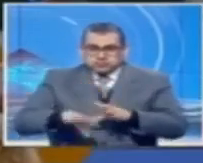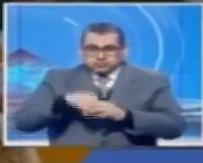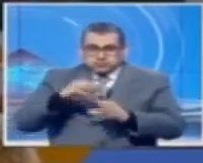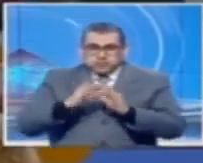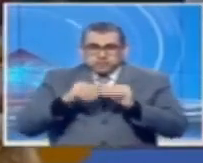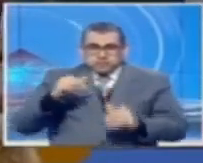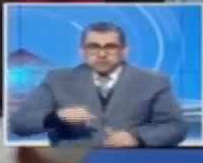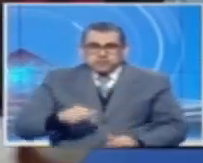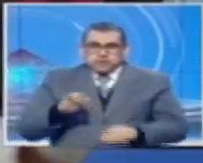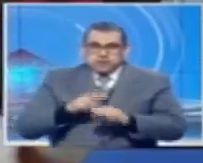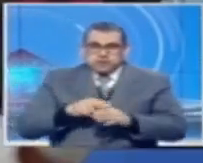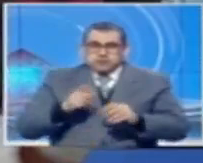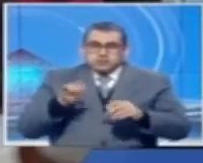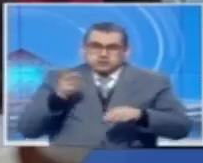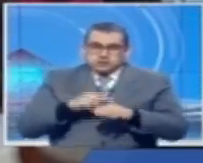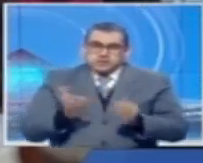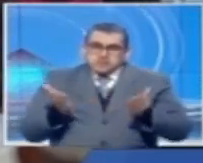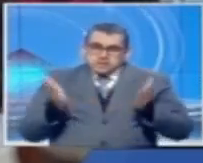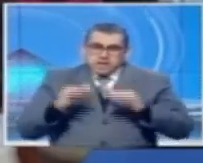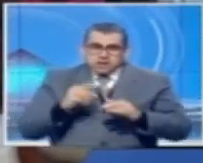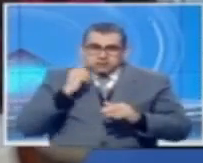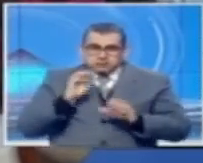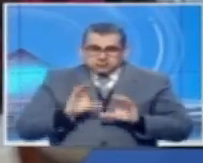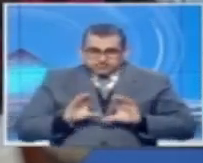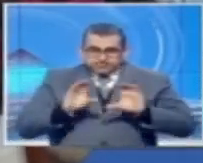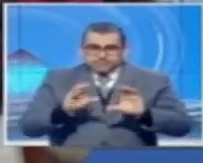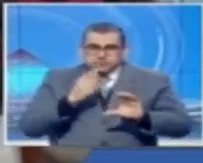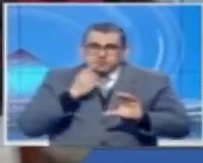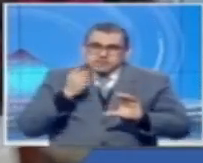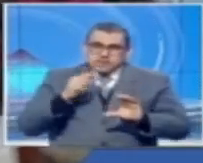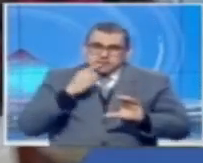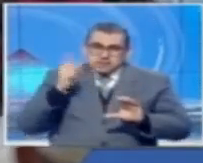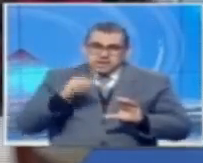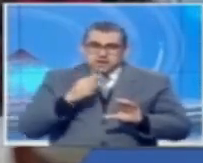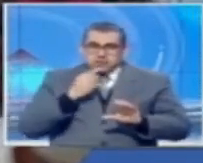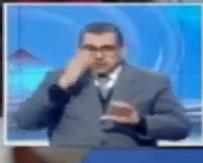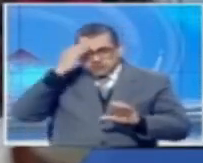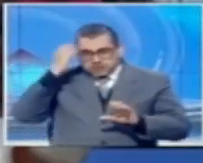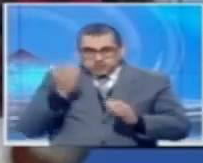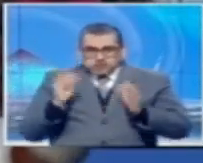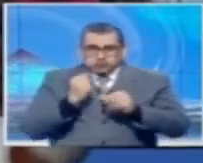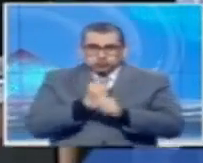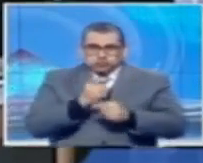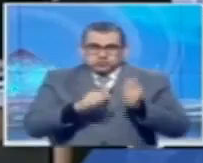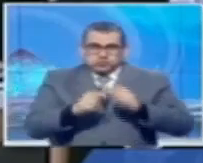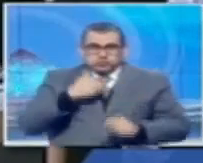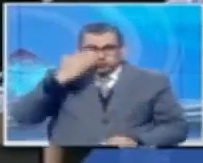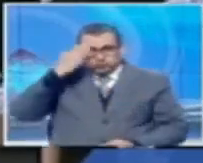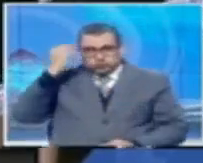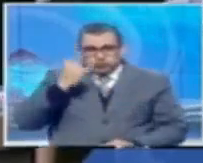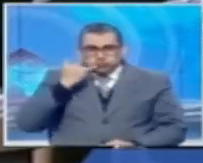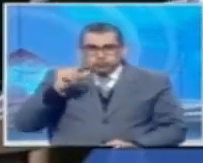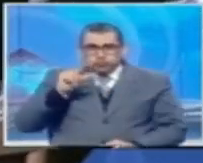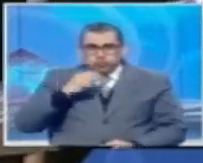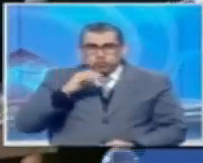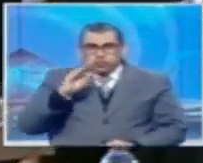وفي نفس الوقت زياده في مخصصات الاستثمار السنويه الخاصه في صعيد مصر. نعم، اشكر ضيفي عبر الهاتف دكتور